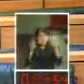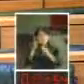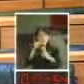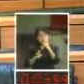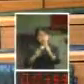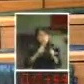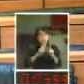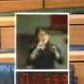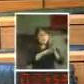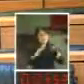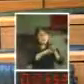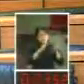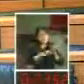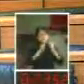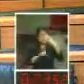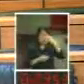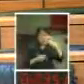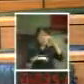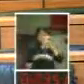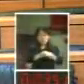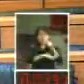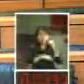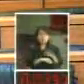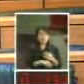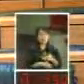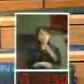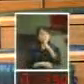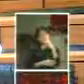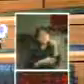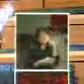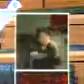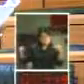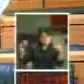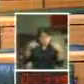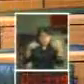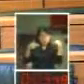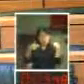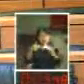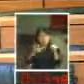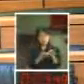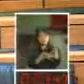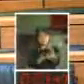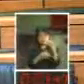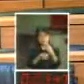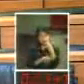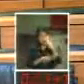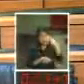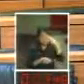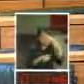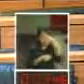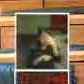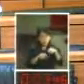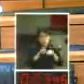ดูคนร้ายว่ามีพฤติกรรมในการทำงานยังไงท่านประธานนะพอผมตามไปดูในงบประมาณงบผูก